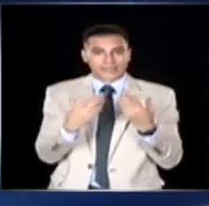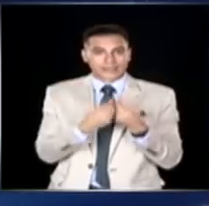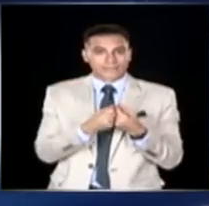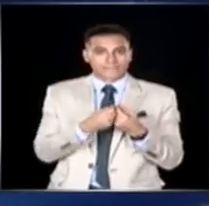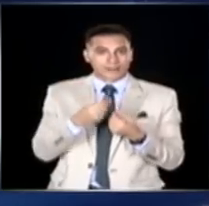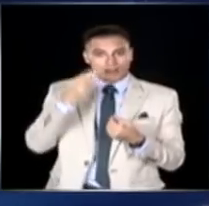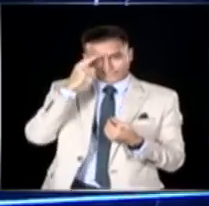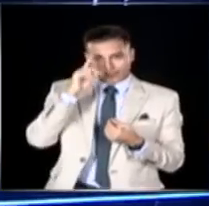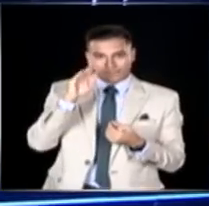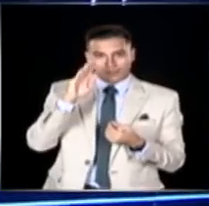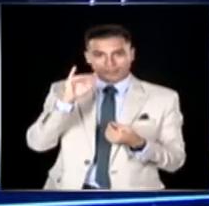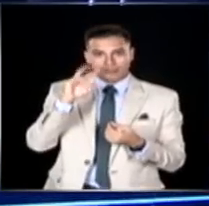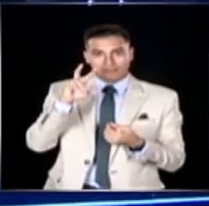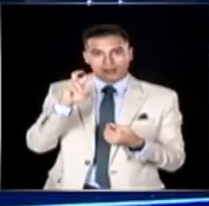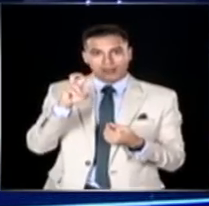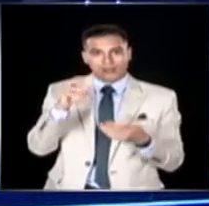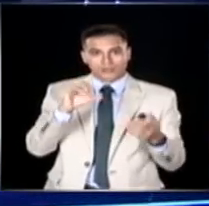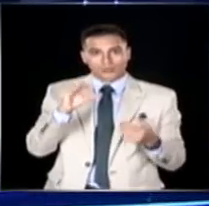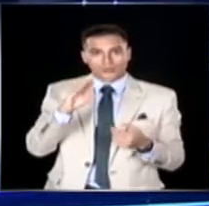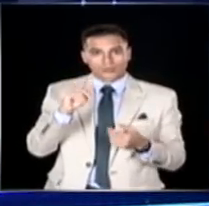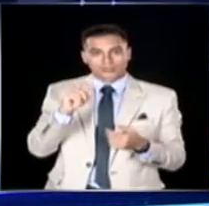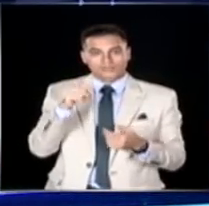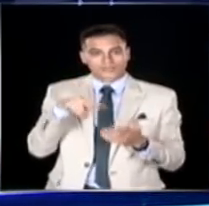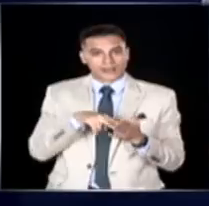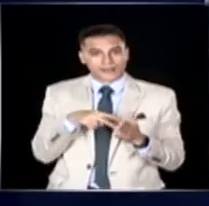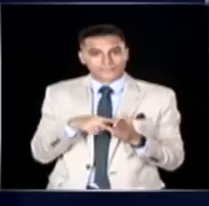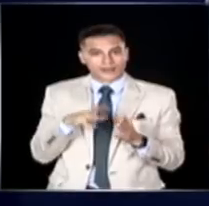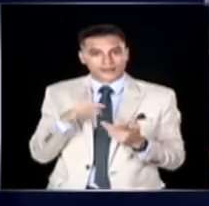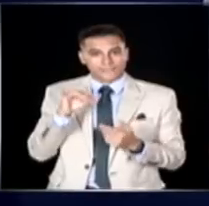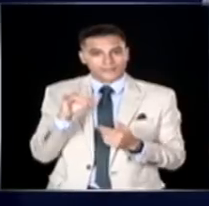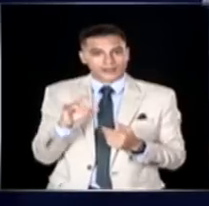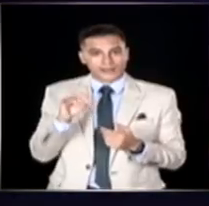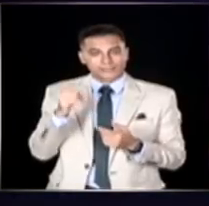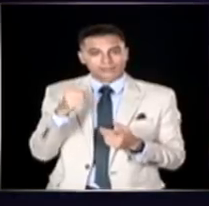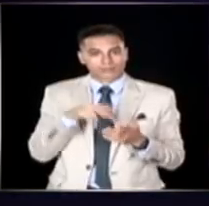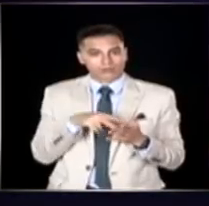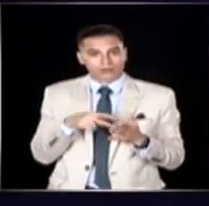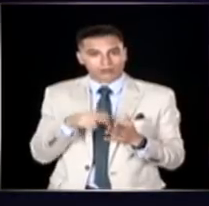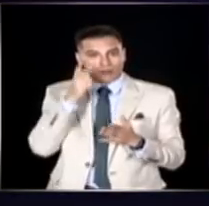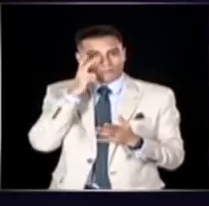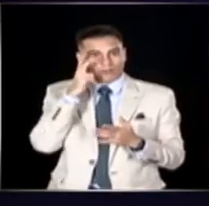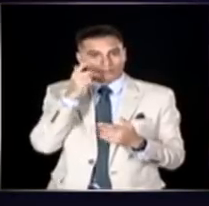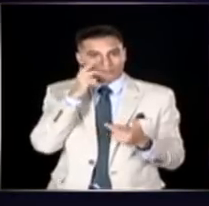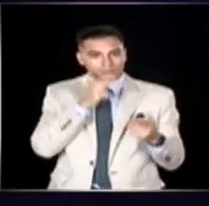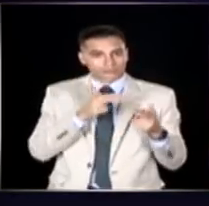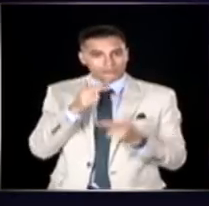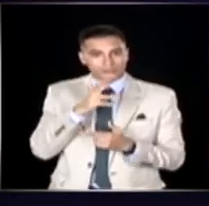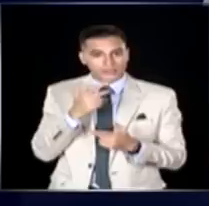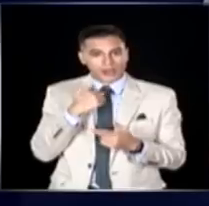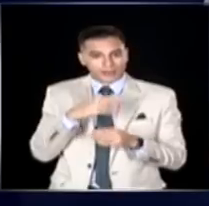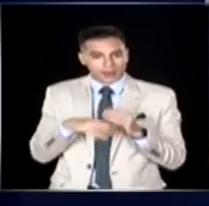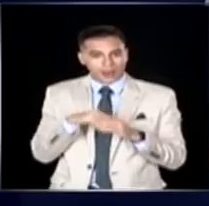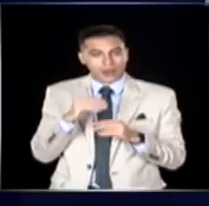مكان بسملة يوسف. ازيك يا مريم؟ الحمد لله. أخبار التصوير إيه؟ لا يعني بنطور من نفسنا الحمد